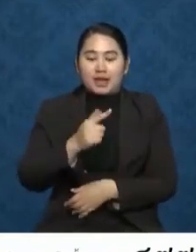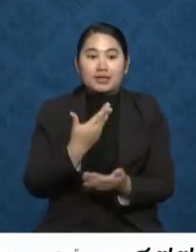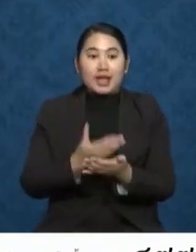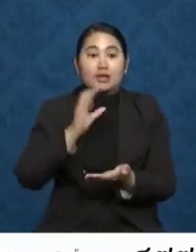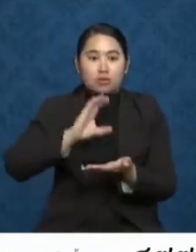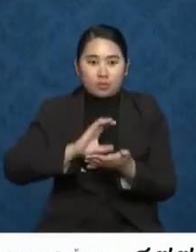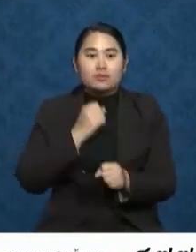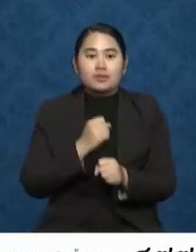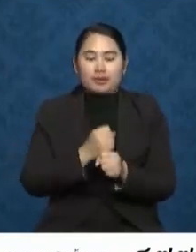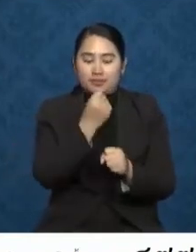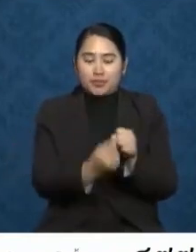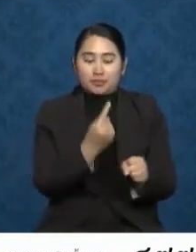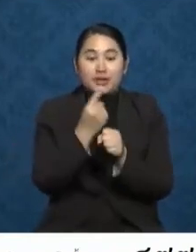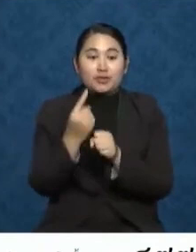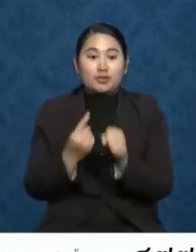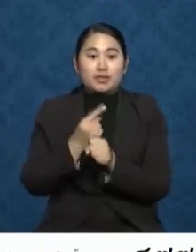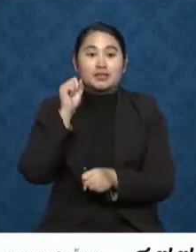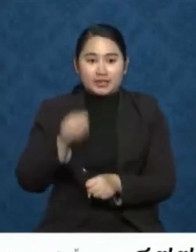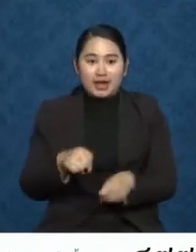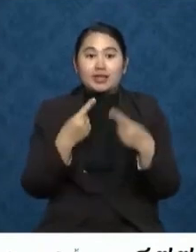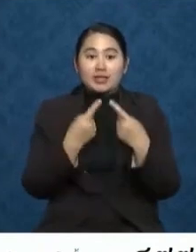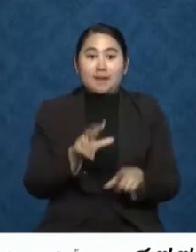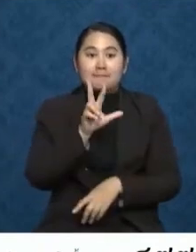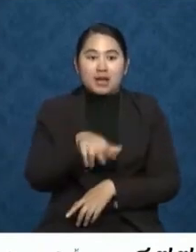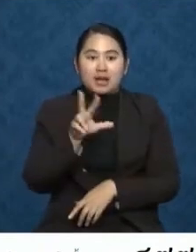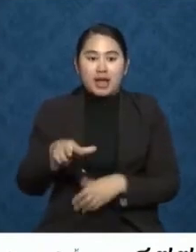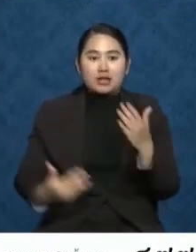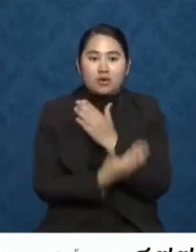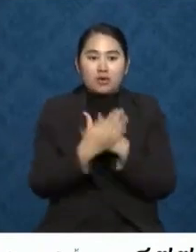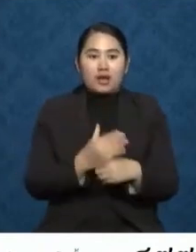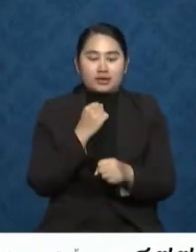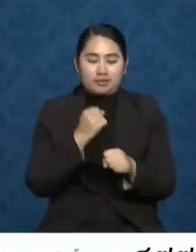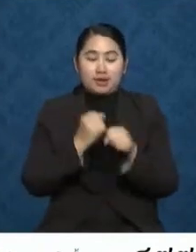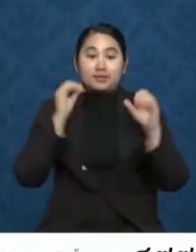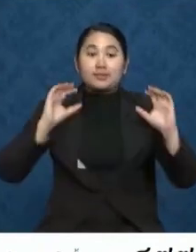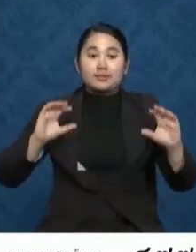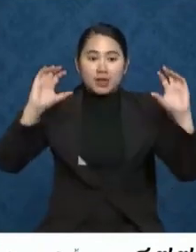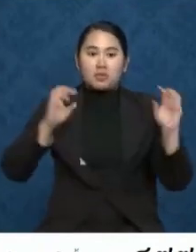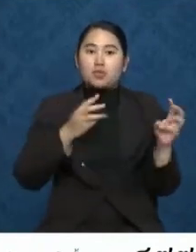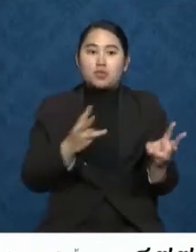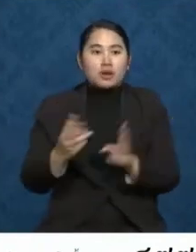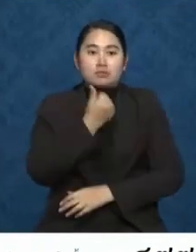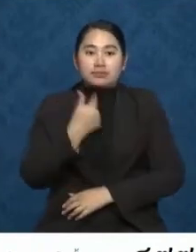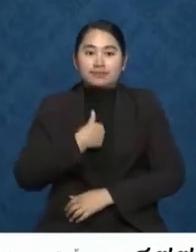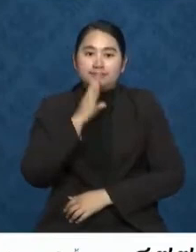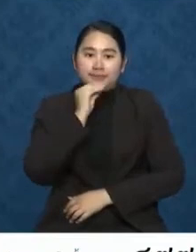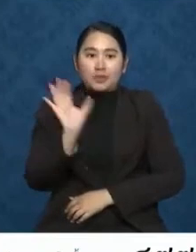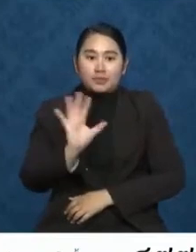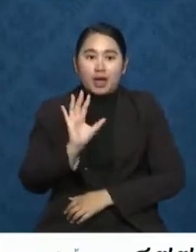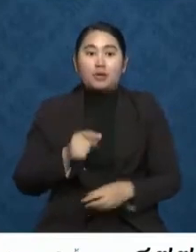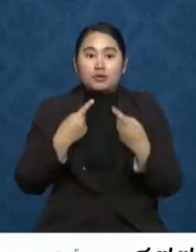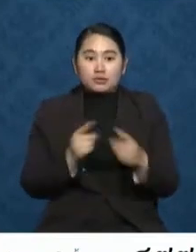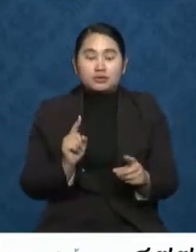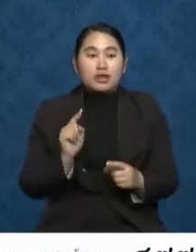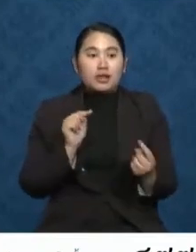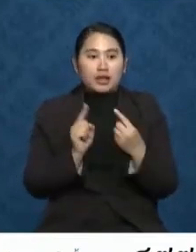ทำแบบนี้ทุกปีแต่ในเมื่อพรรคเพื่อไทยได้โอกาสในการจัดตั้งรัฐบาลที่อาจมาด้วยวิธีใดผมขอไม่ก้าวล่วงแต่เมื่อพรรคเพื่อ